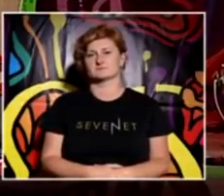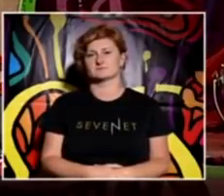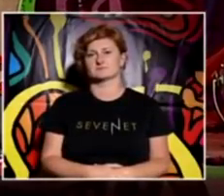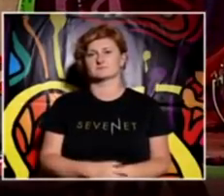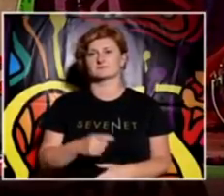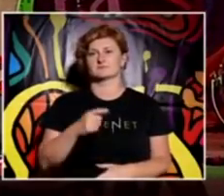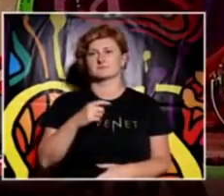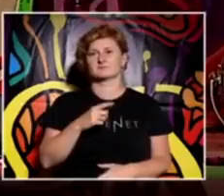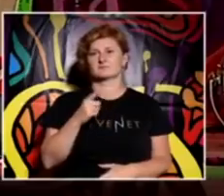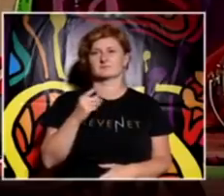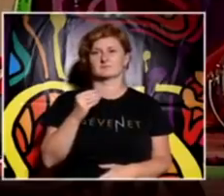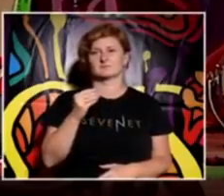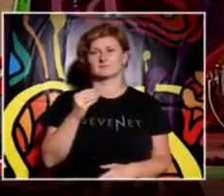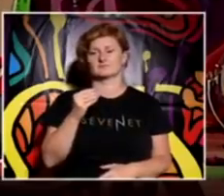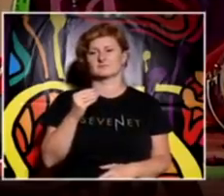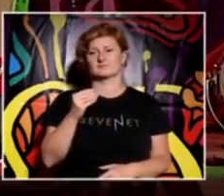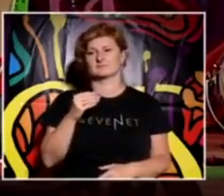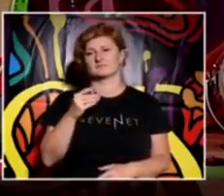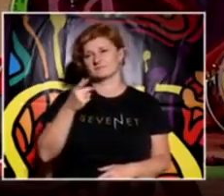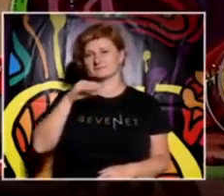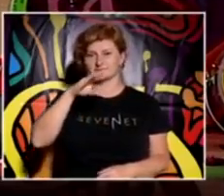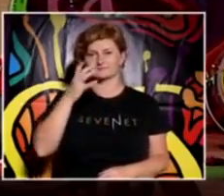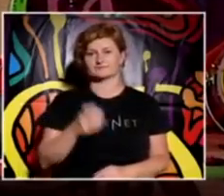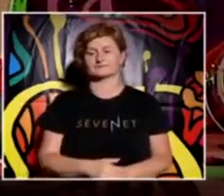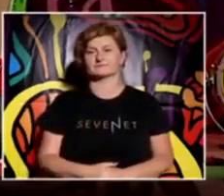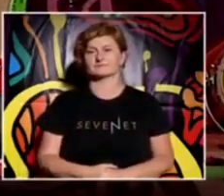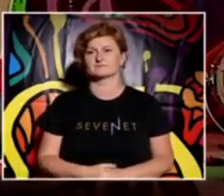Jesteś z Australii, musisz go pewnie do góry nogami odwrócić i zadziała.